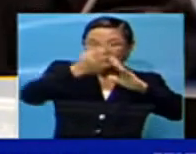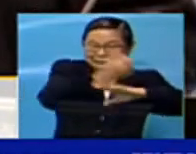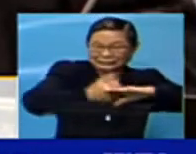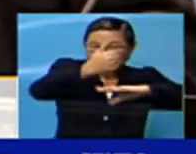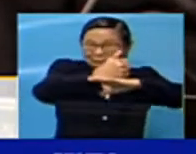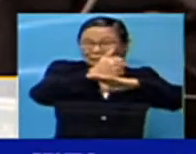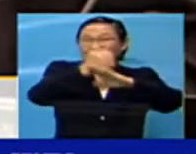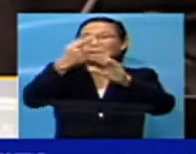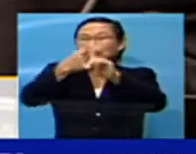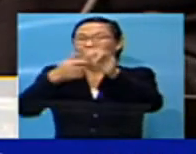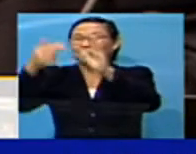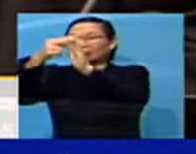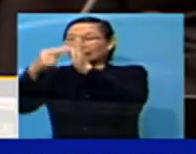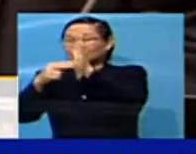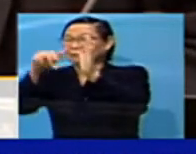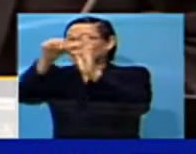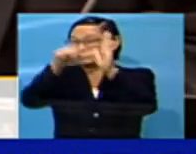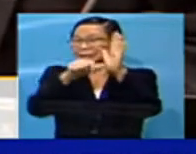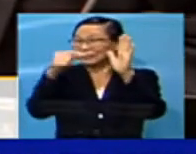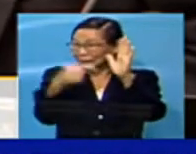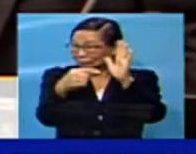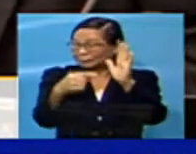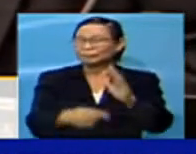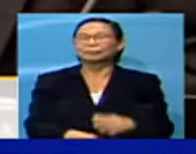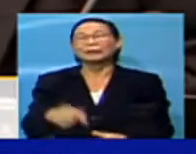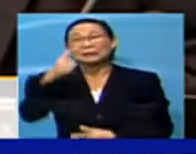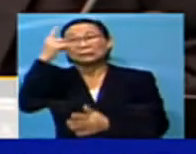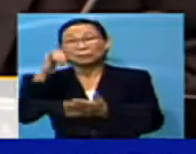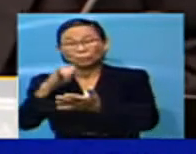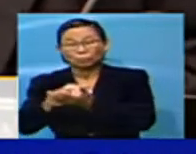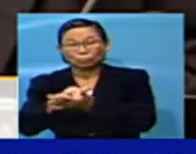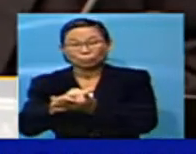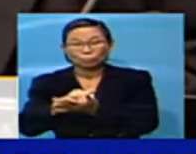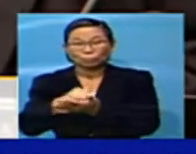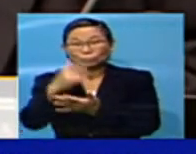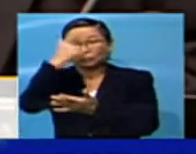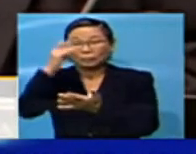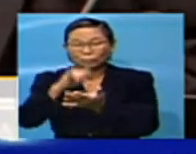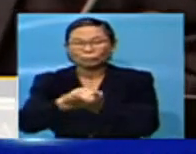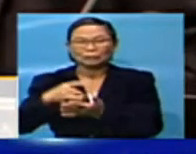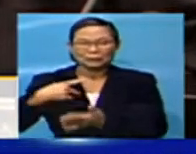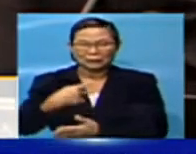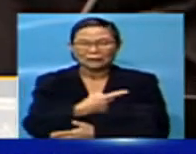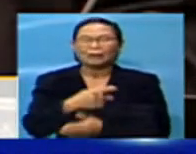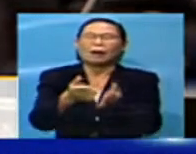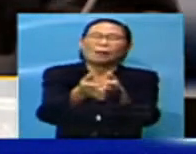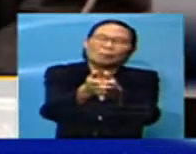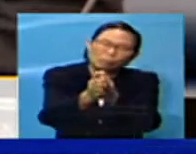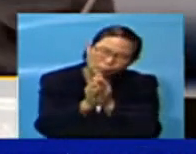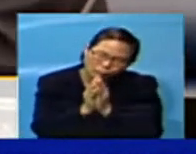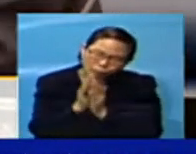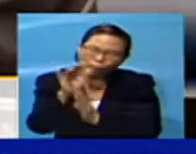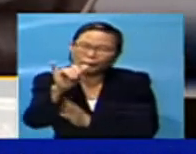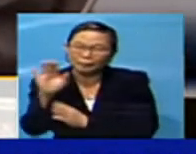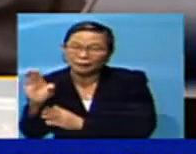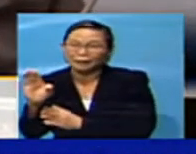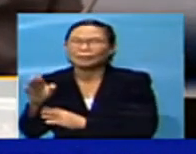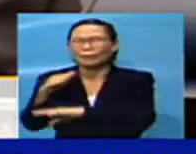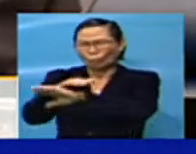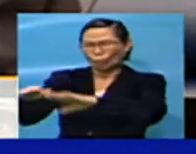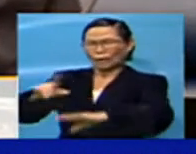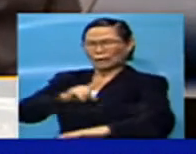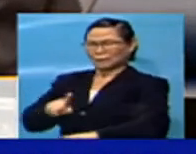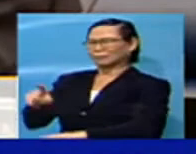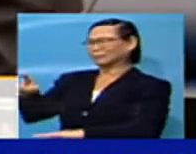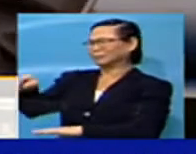akta induk ini. Oleh hal yang demikian, kita memohon yang berhormat bukan beragama Islam